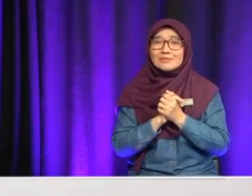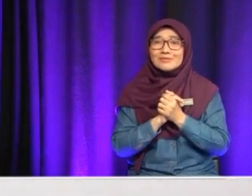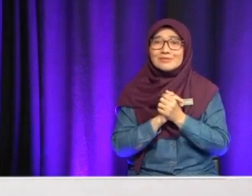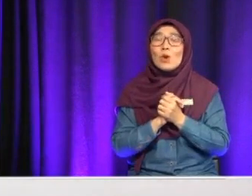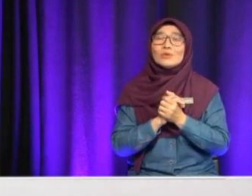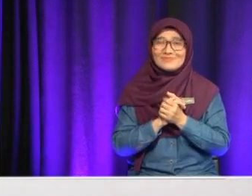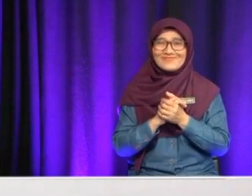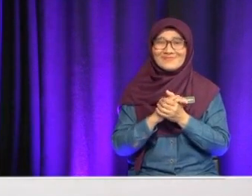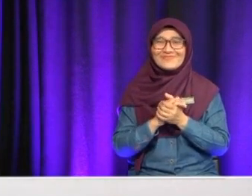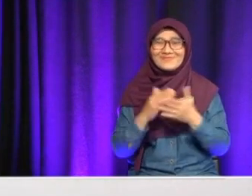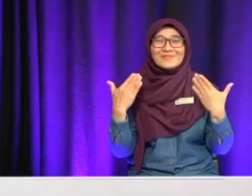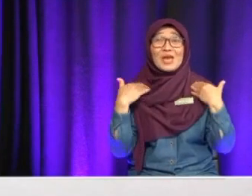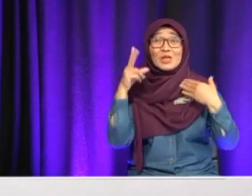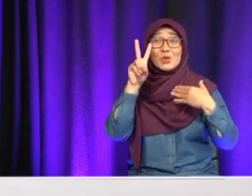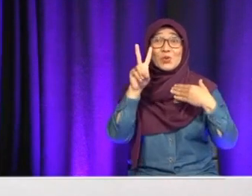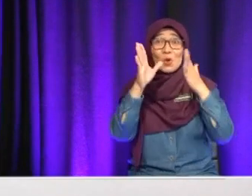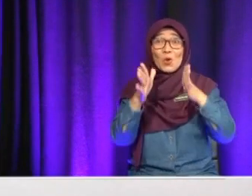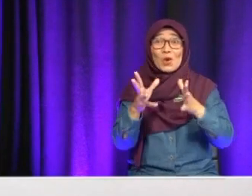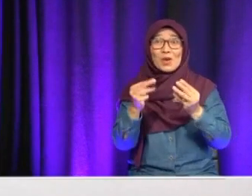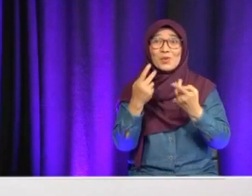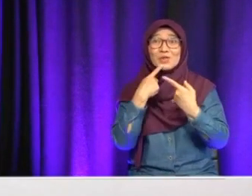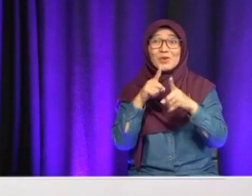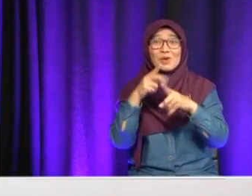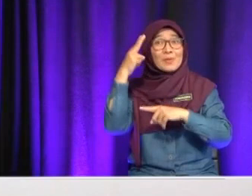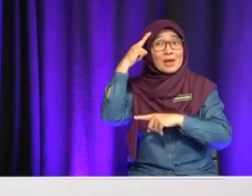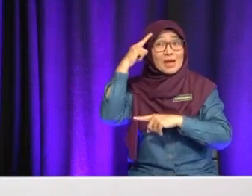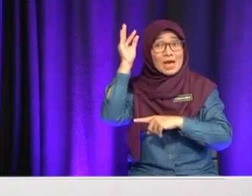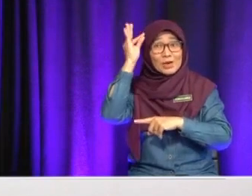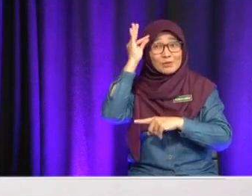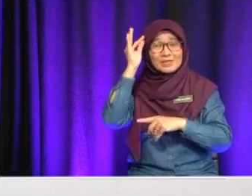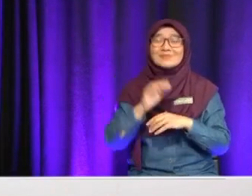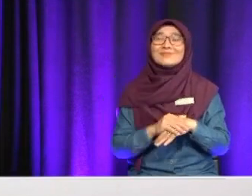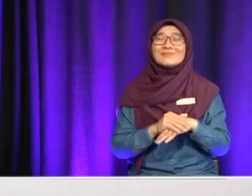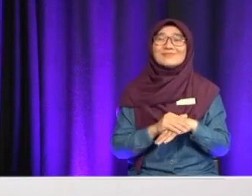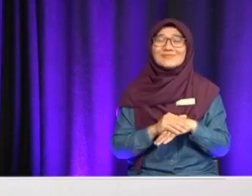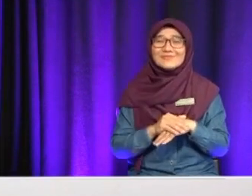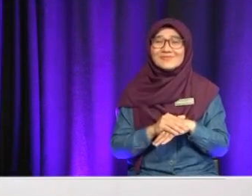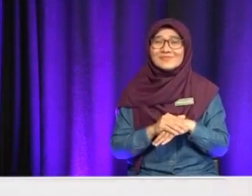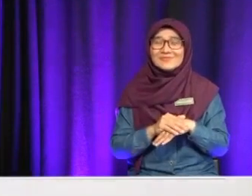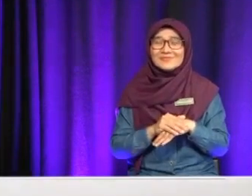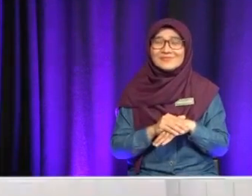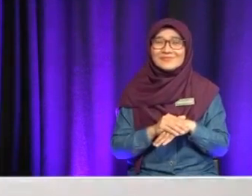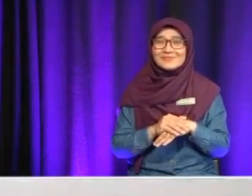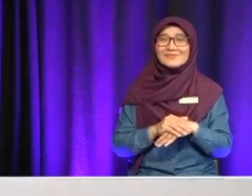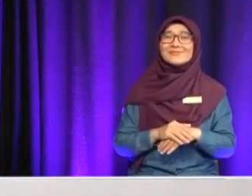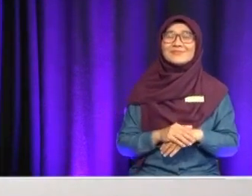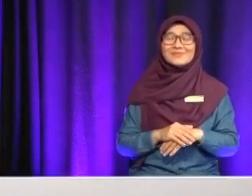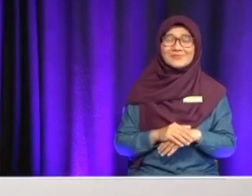saya. Okey. Tengok tu. Ha, Hafi, kita bagi Hafi lah sebab Hafi tak jawab lagi. Terima kasih Hafi.